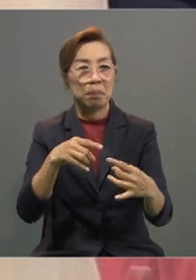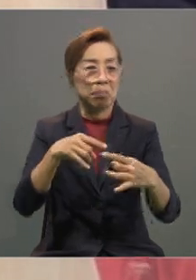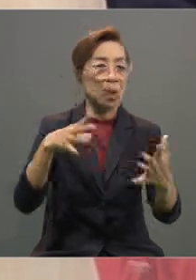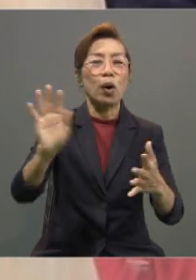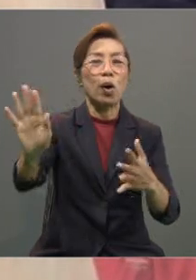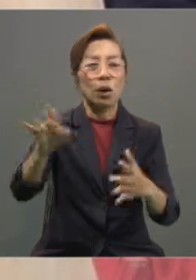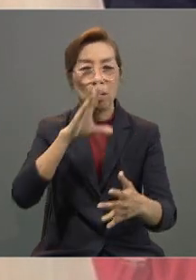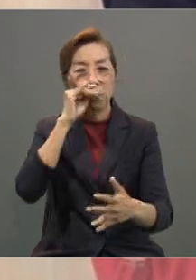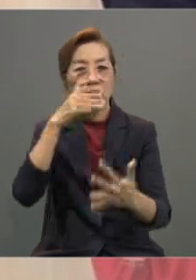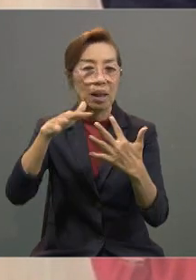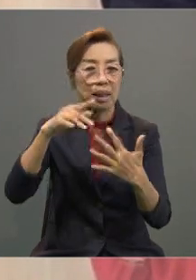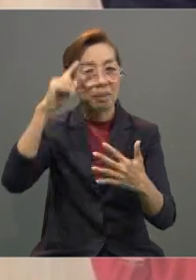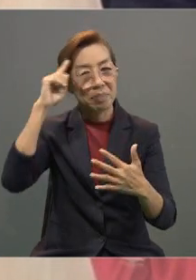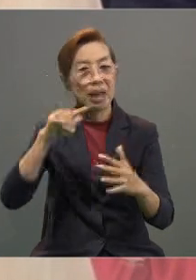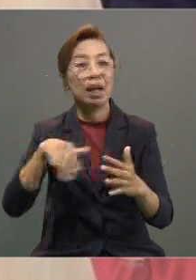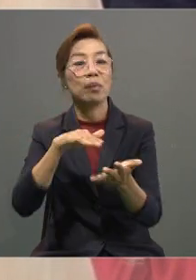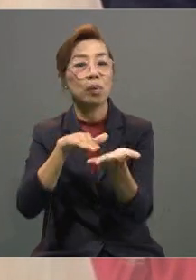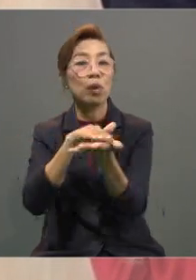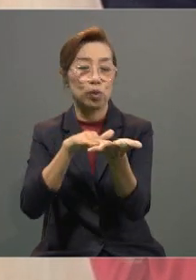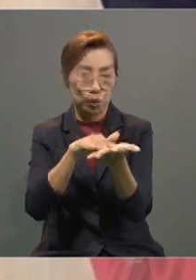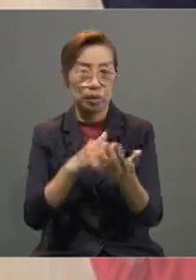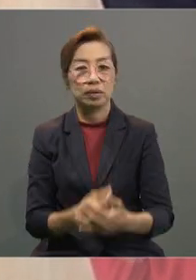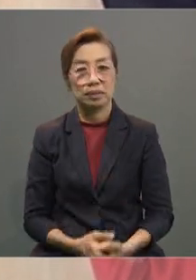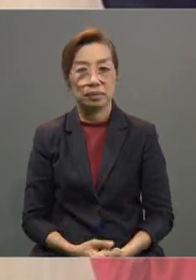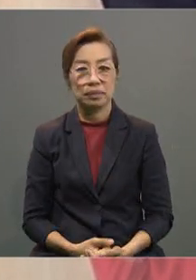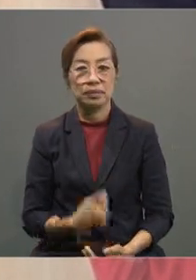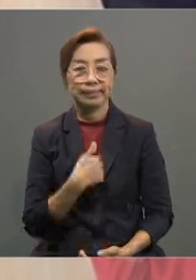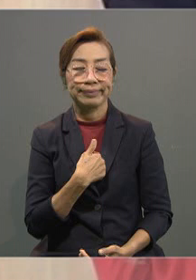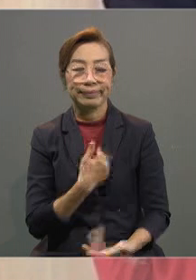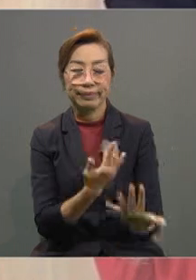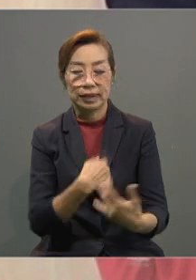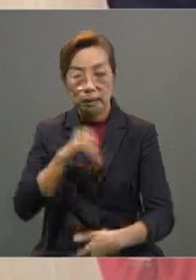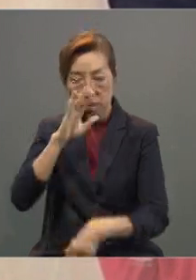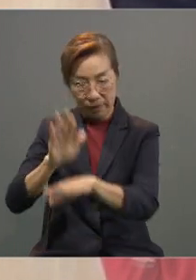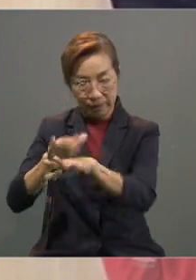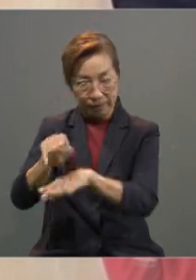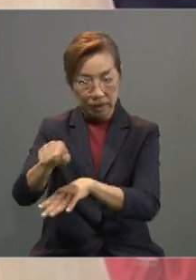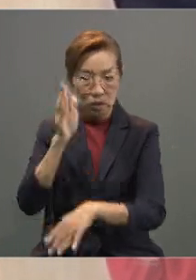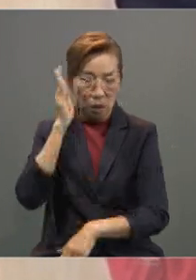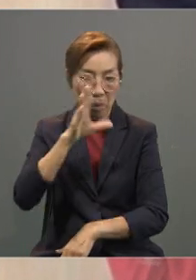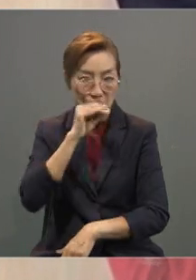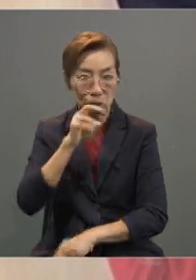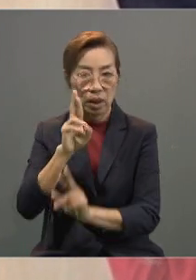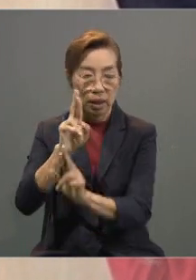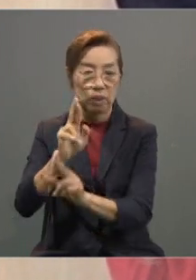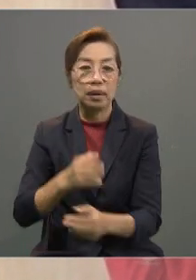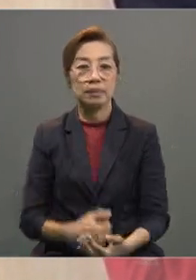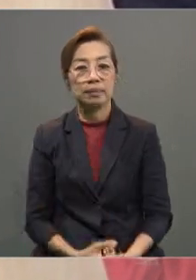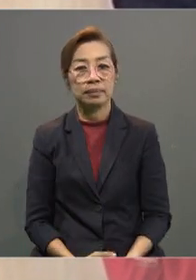ไม่เ่อฟังแล้วไม่ถูกต้องนะครับันนี้เดี๋ยวจะทำชับร้อยเวรเรื่องการสื่อสาร